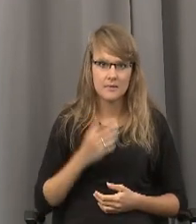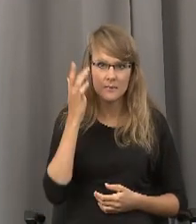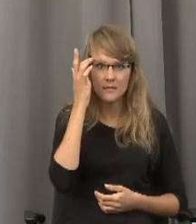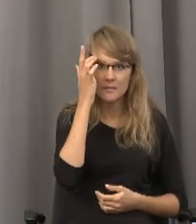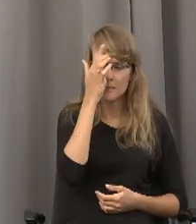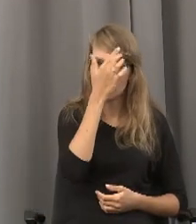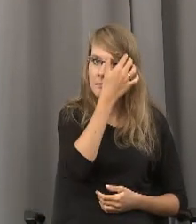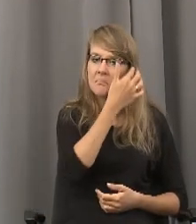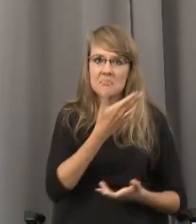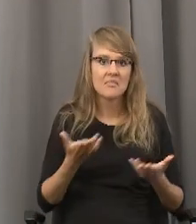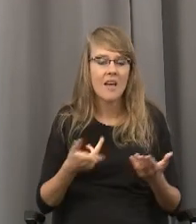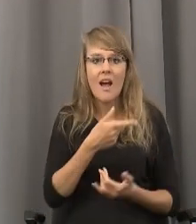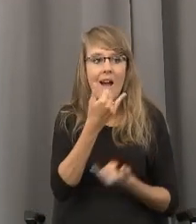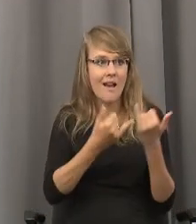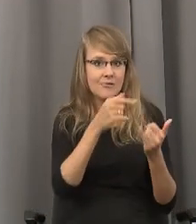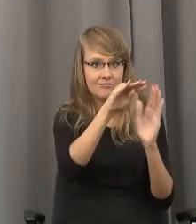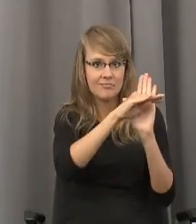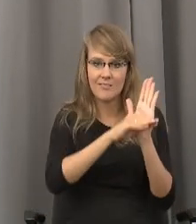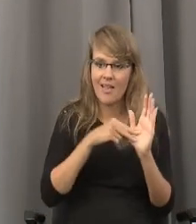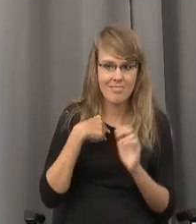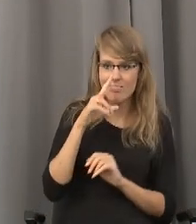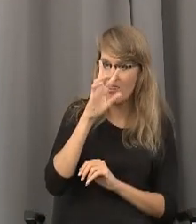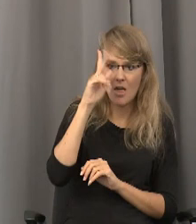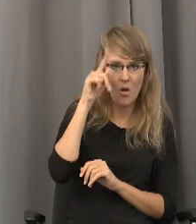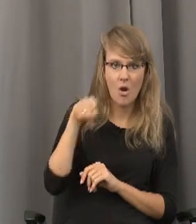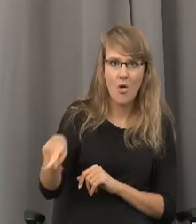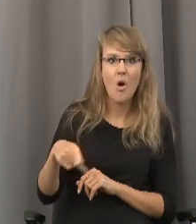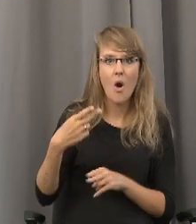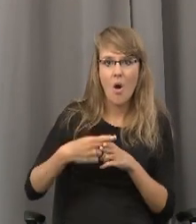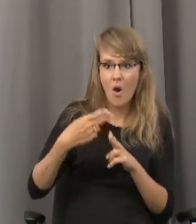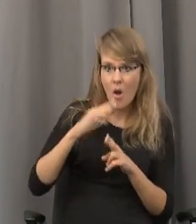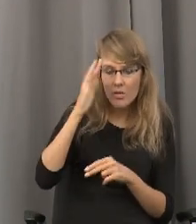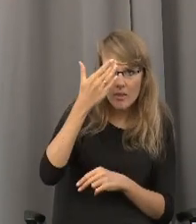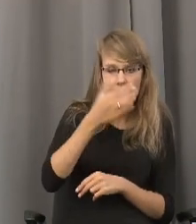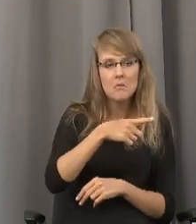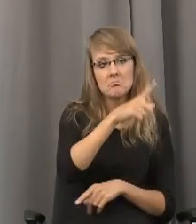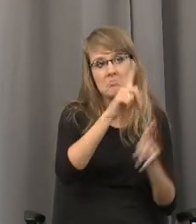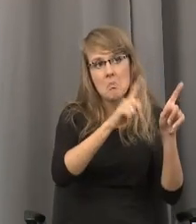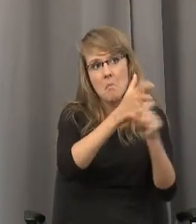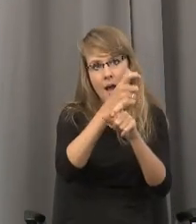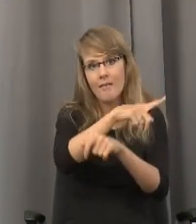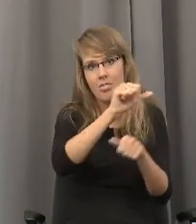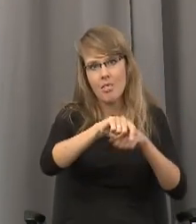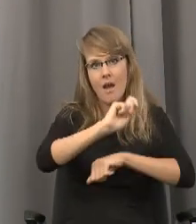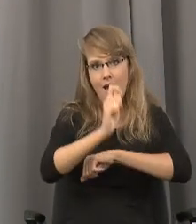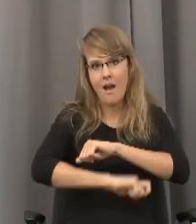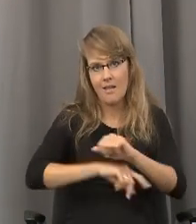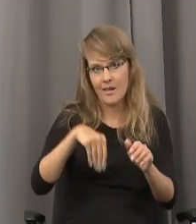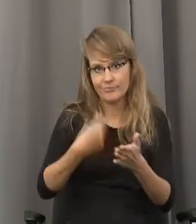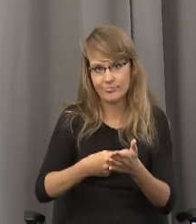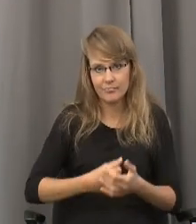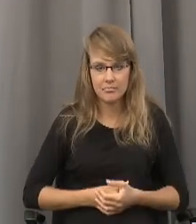nie rozpozna się zgodnie ze standardem zespołu otępiennego, w niektórych krajach są kary finansowe. Natomiast u nas, jak